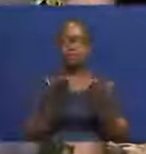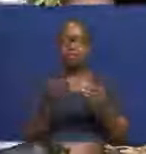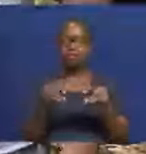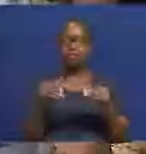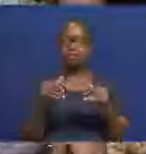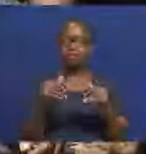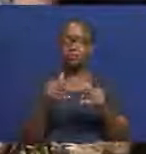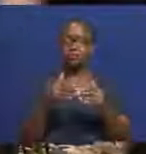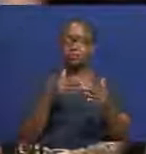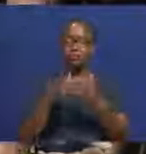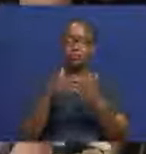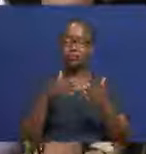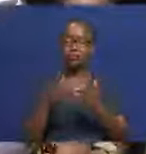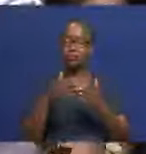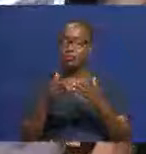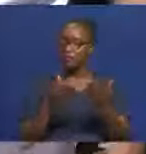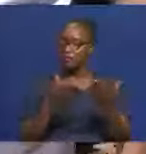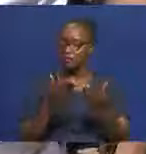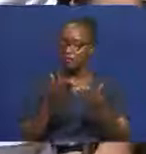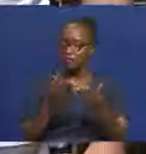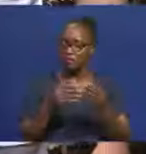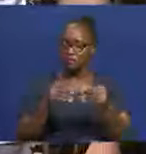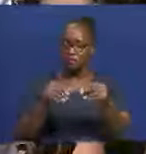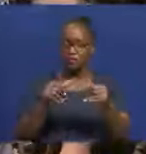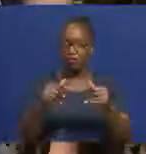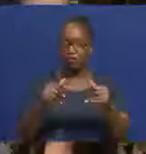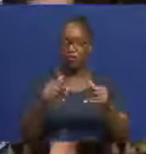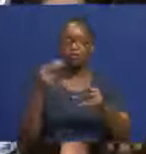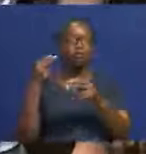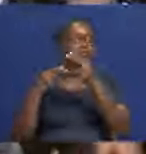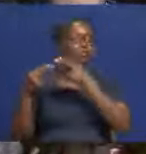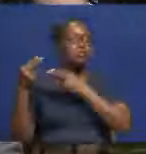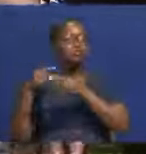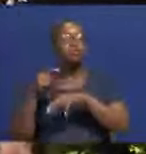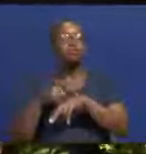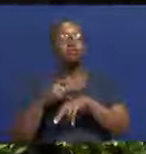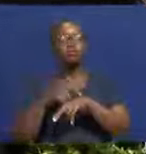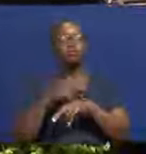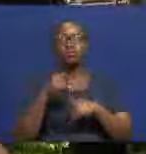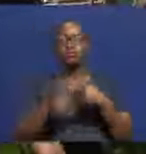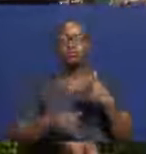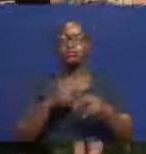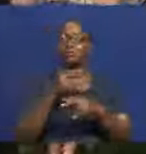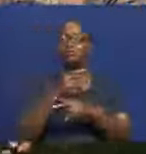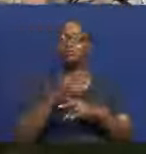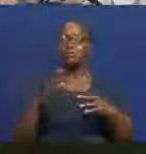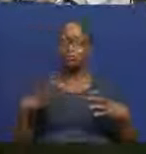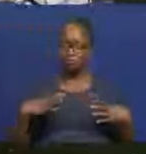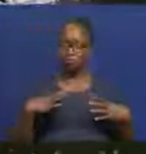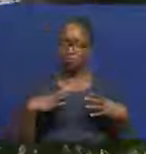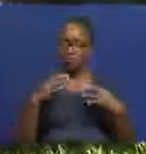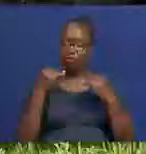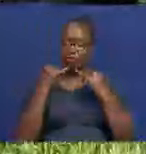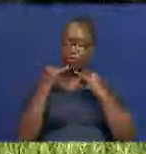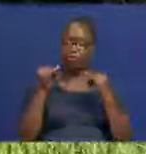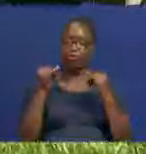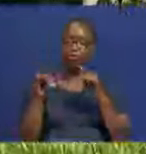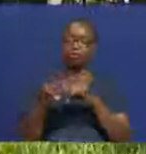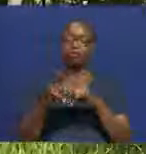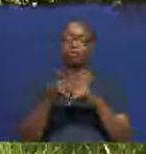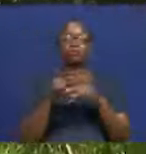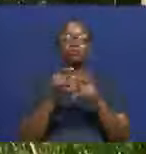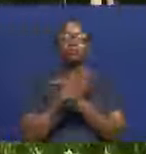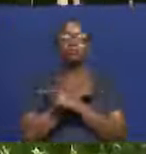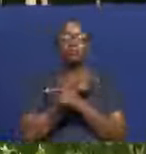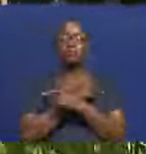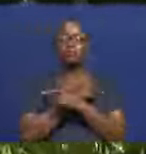siende. Basi na kuweka shamba yako safi. In his free time, he enjoys relaxing and getting informed. He also loves